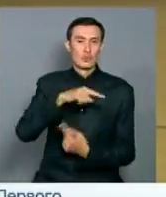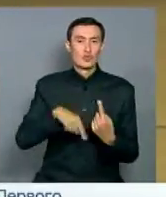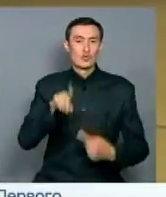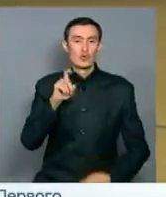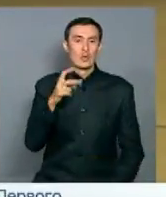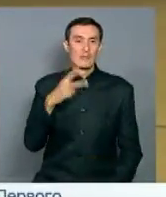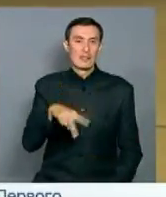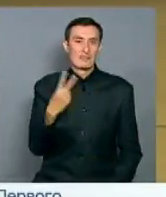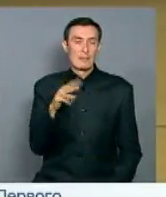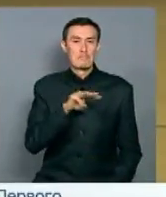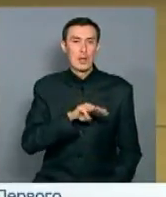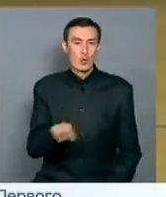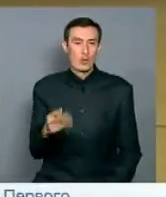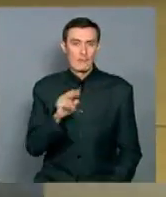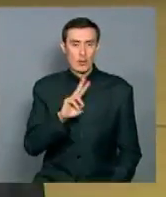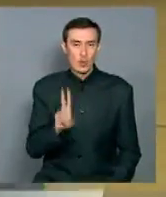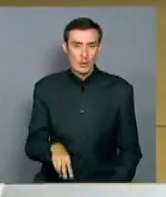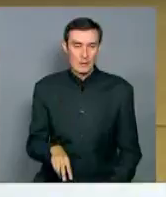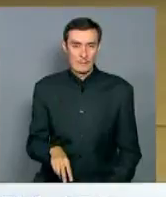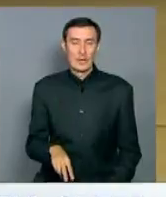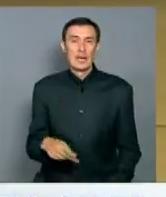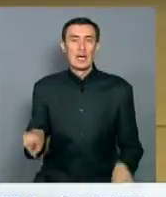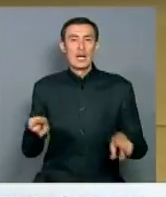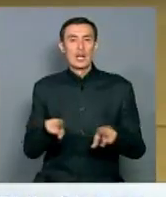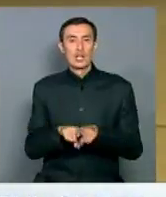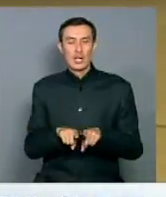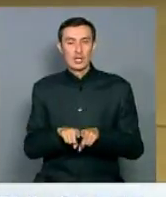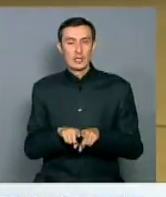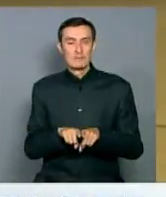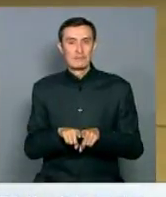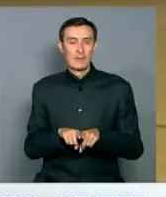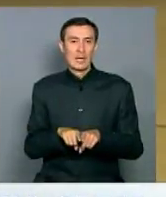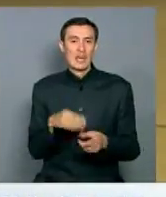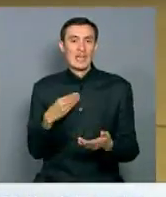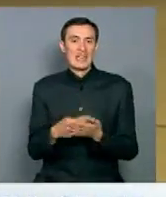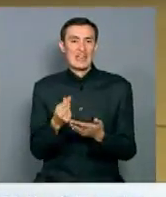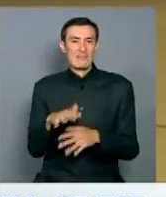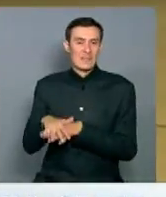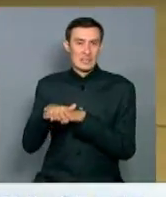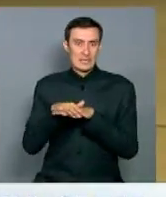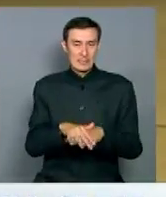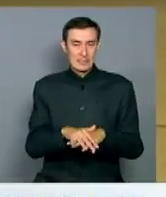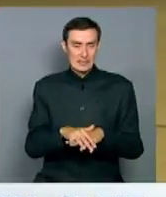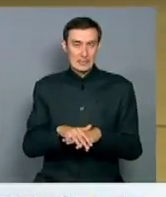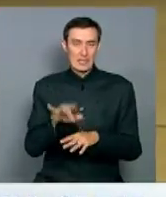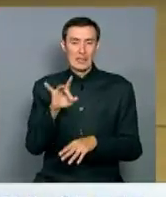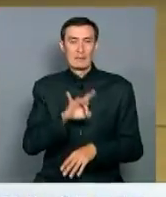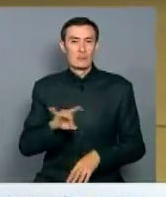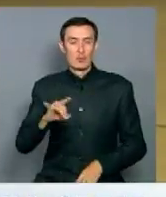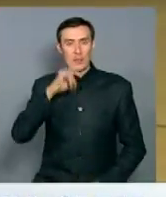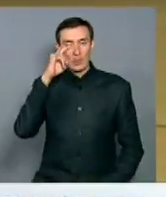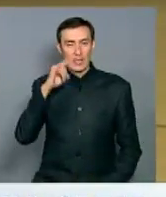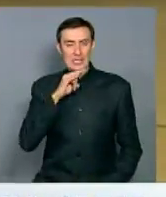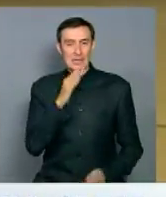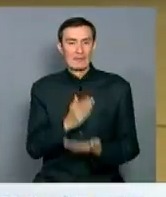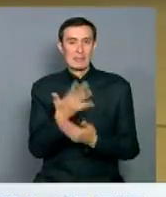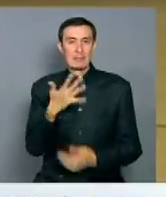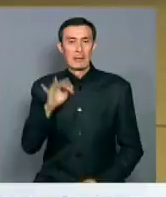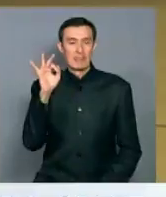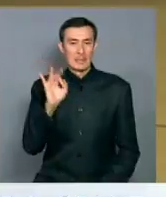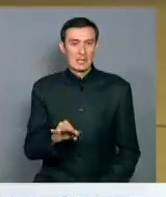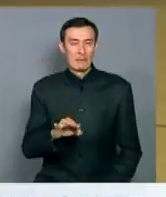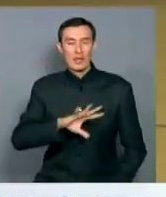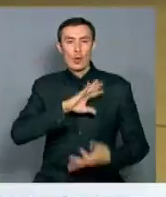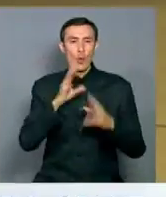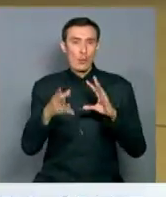122 миллионов долларов. Также инвестиции с Великобритании в Республику Казахстан занимают 5%